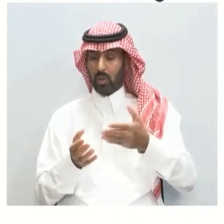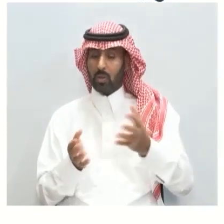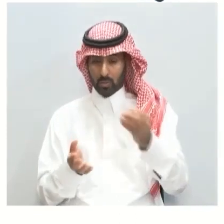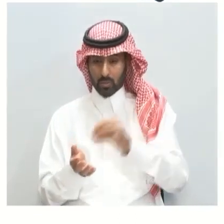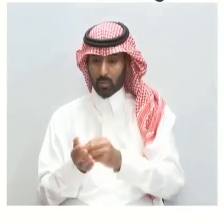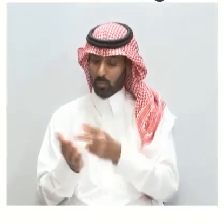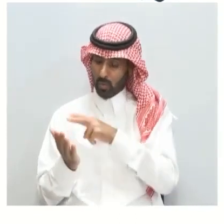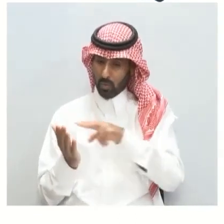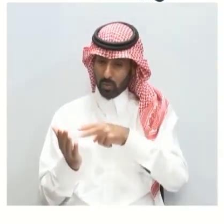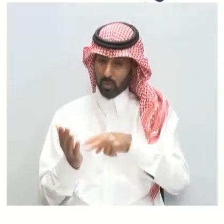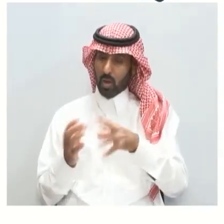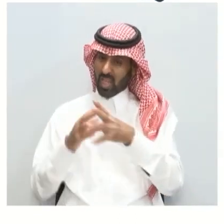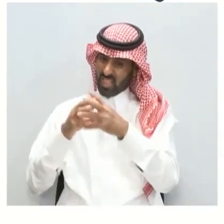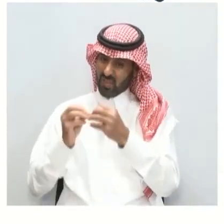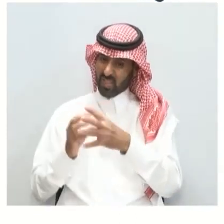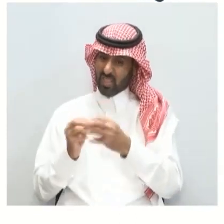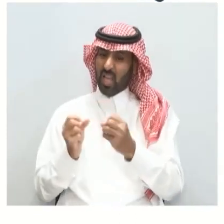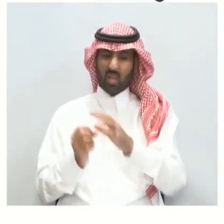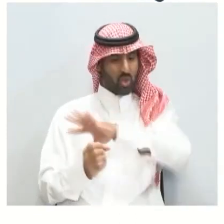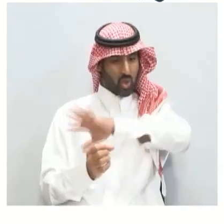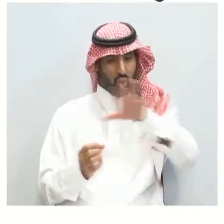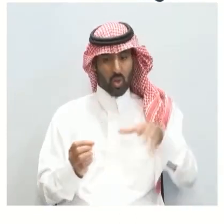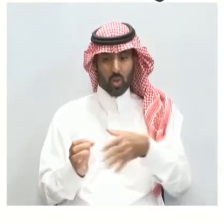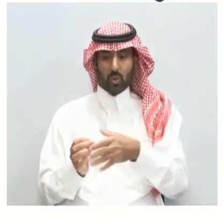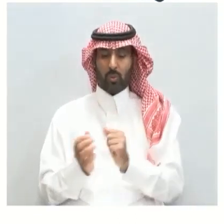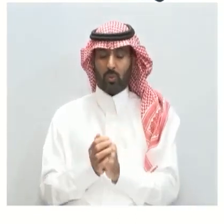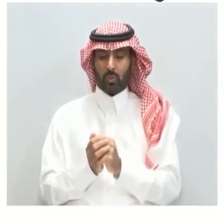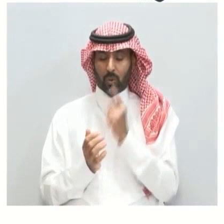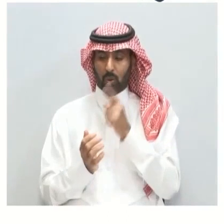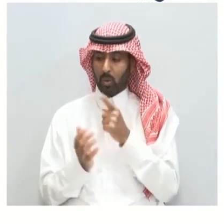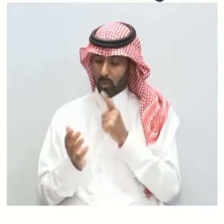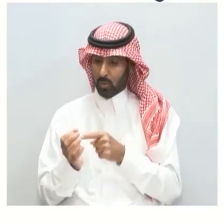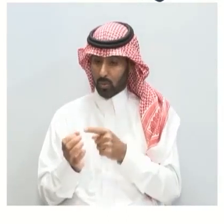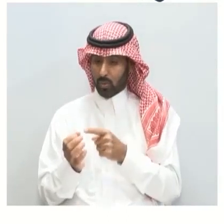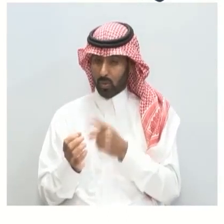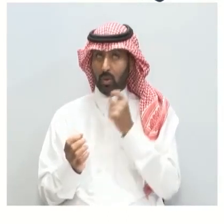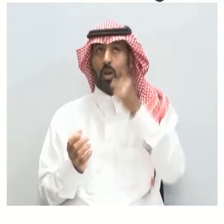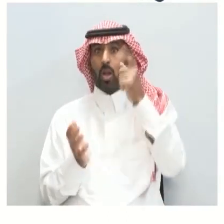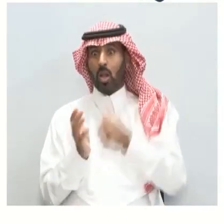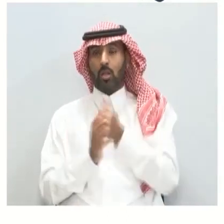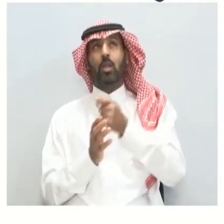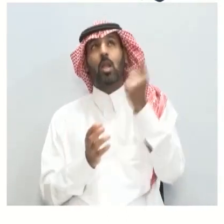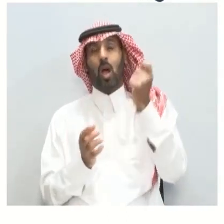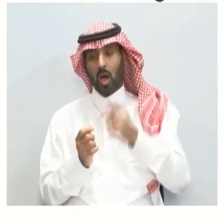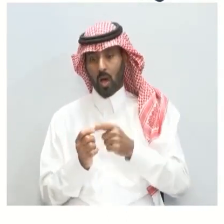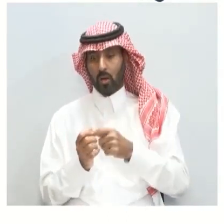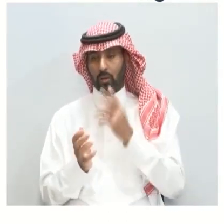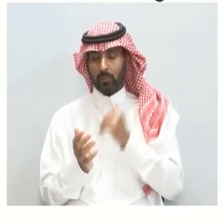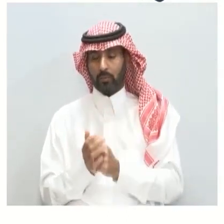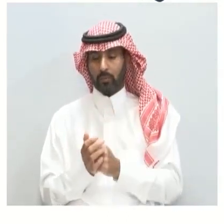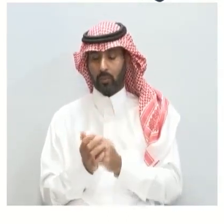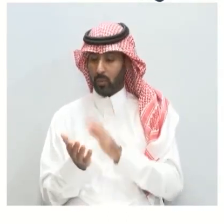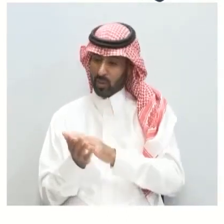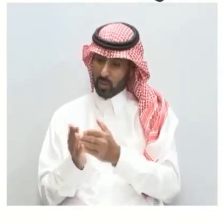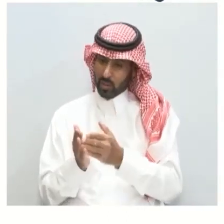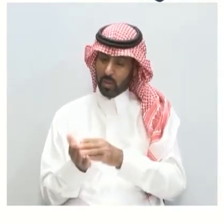وقراءته وتفسيره اذا هي شامله كذلك اعجازه وناسخه ومنسوخه كذلك نقطه